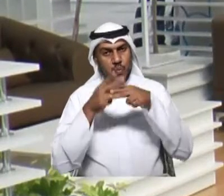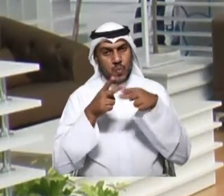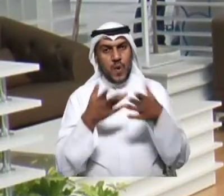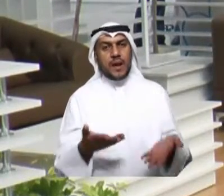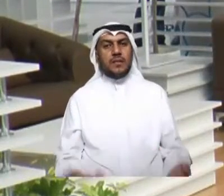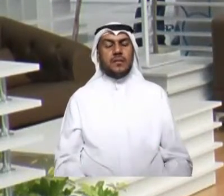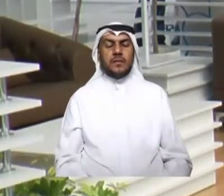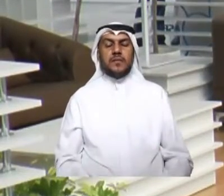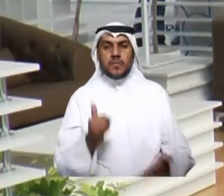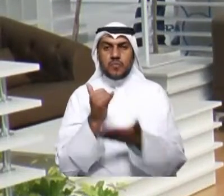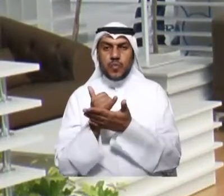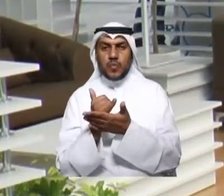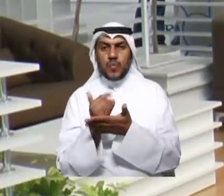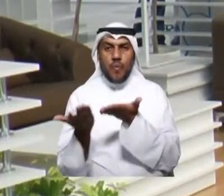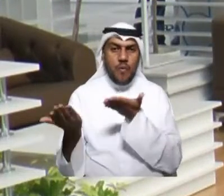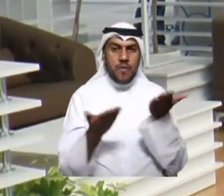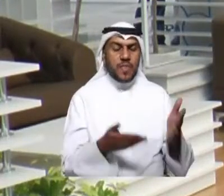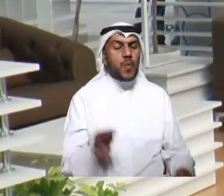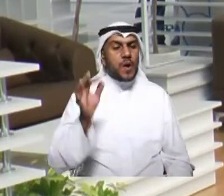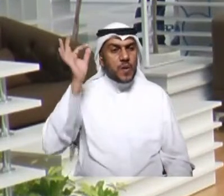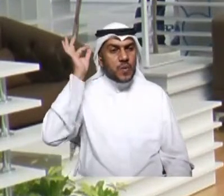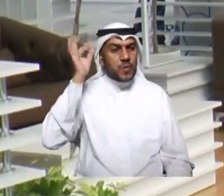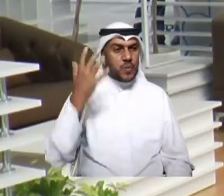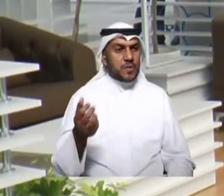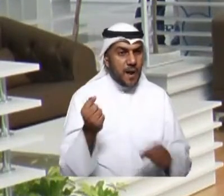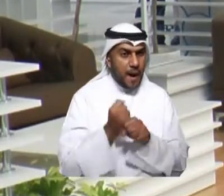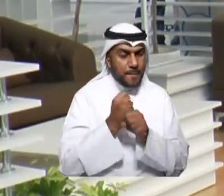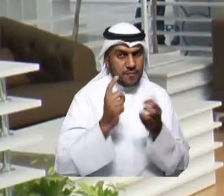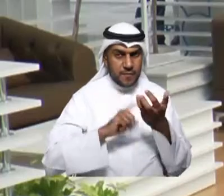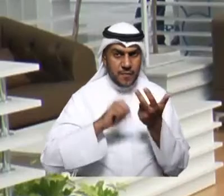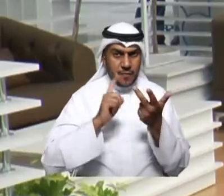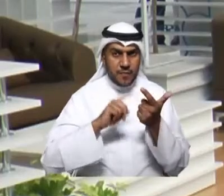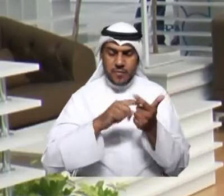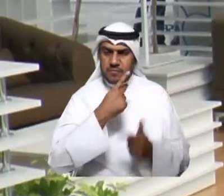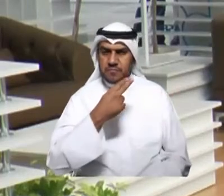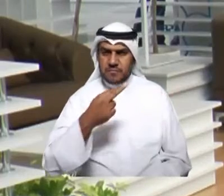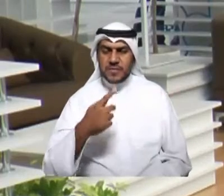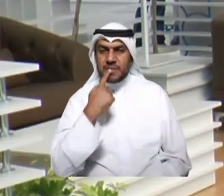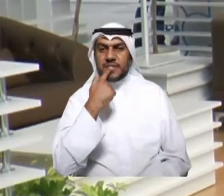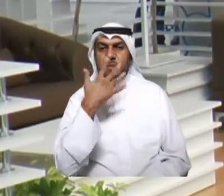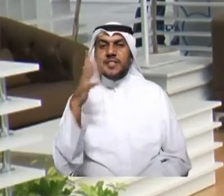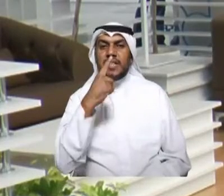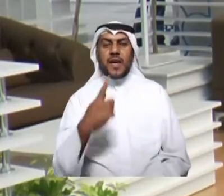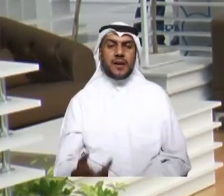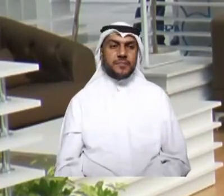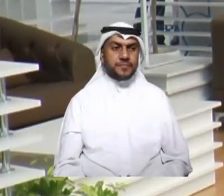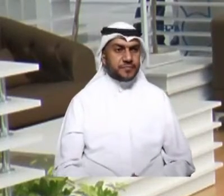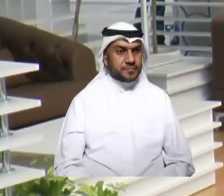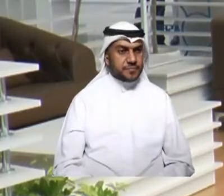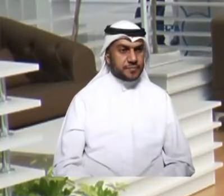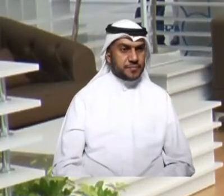بها، اقتران بين المهرجان في دورته العشرين وحدث الاحتفال بخمسينية هذه المنظمة العتيدة.